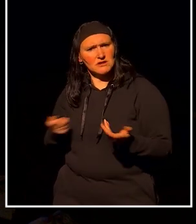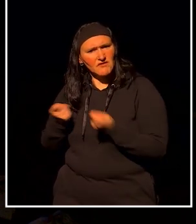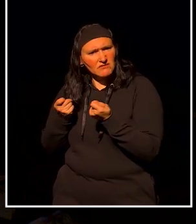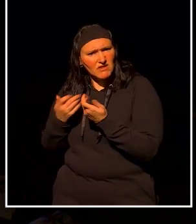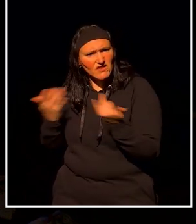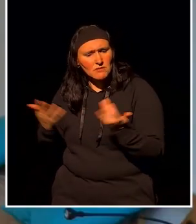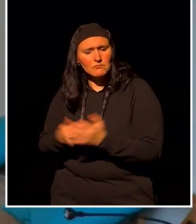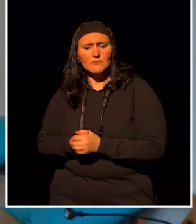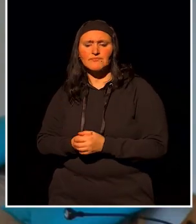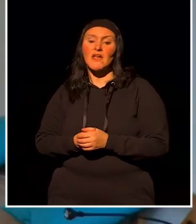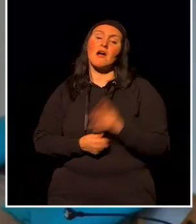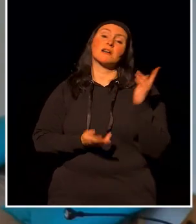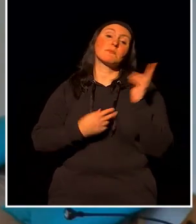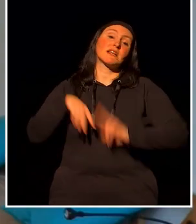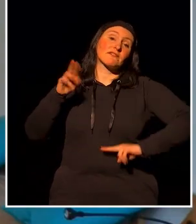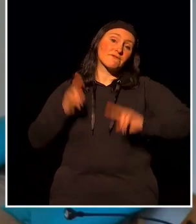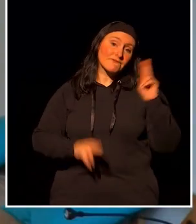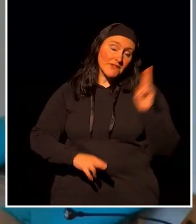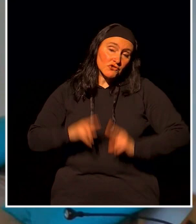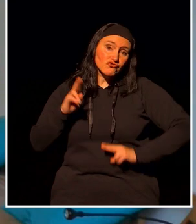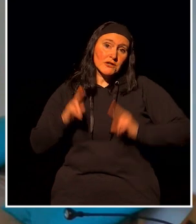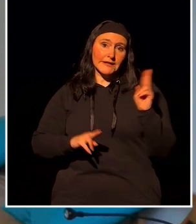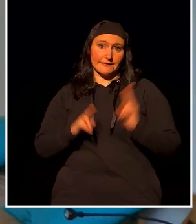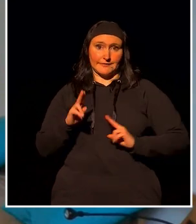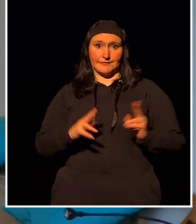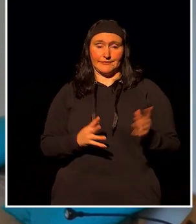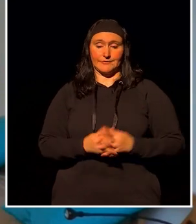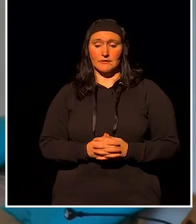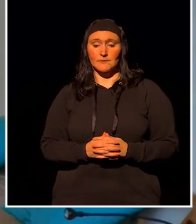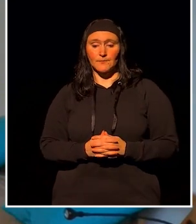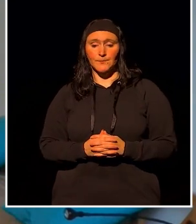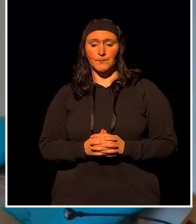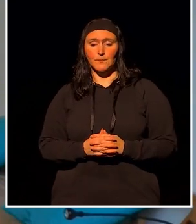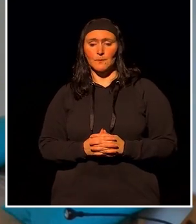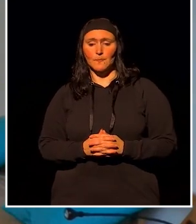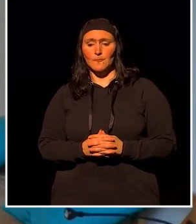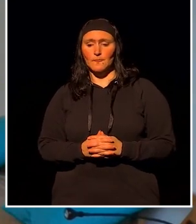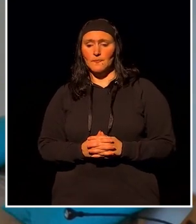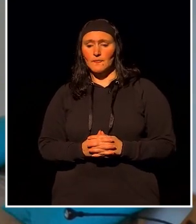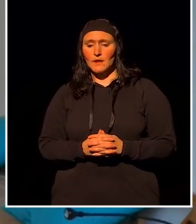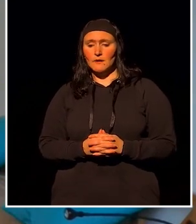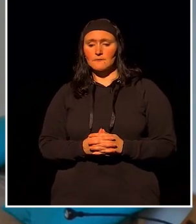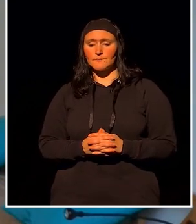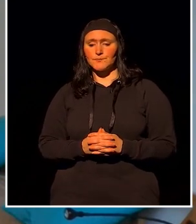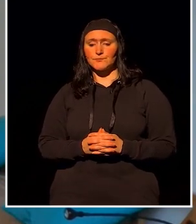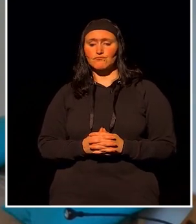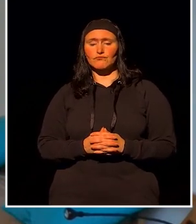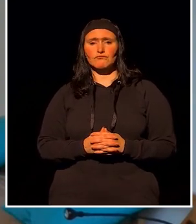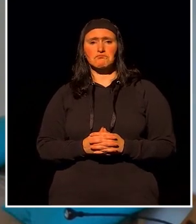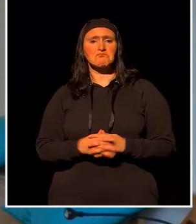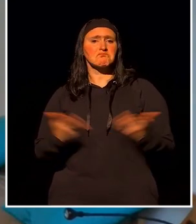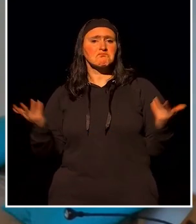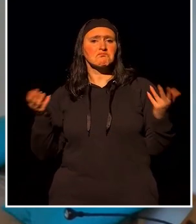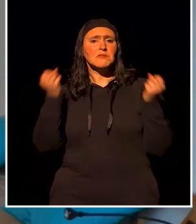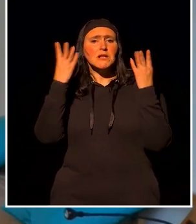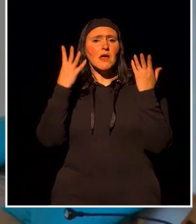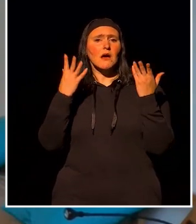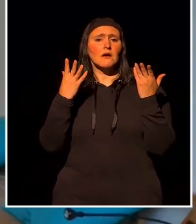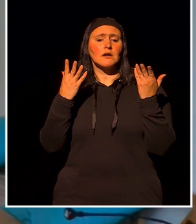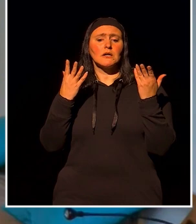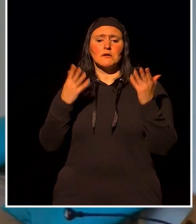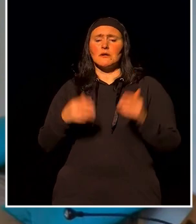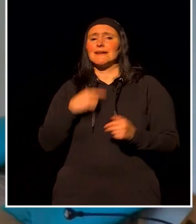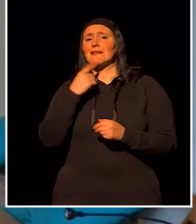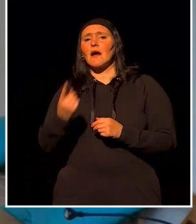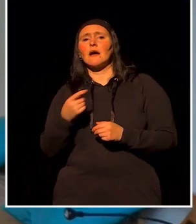ins Oberseminar rutschen. Deshalb, klar, da gibt es die eine Variante, ist die der Restauration.